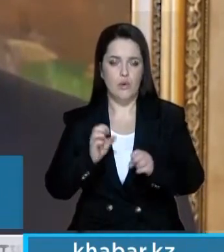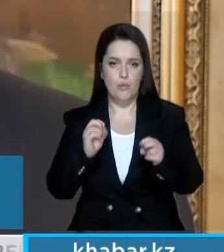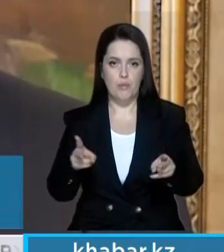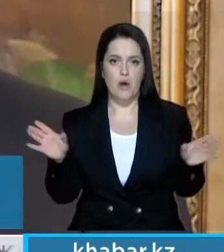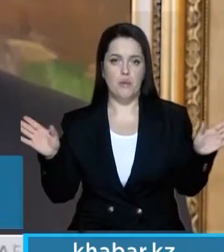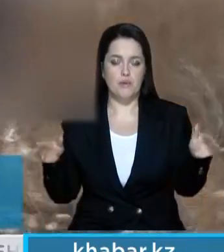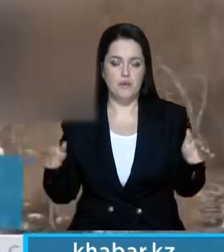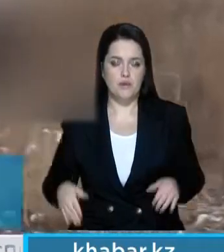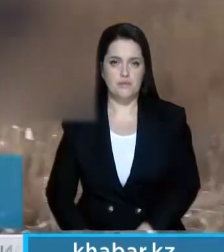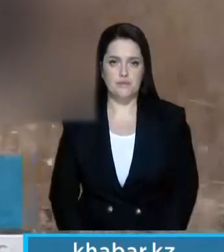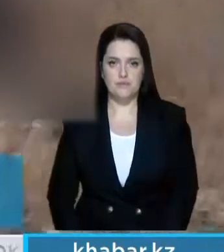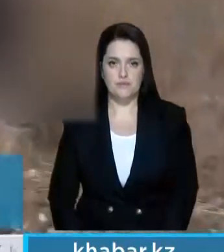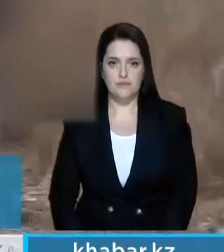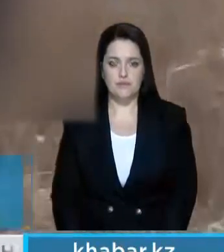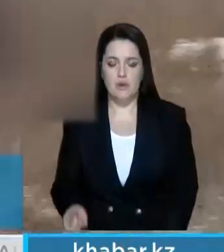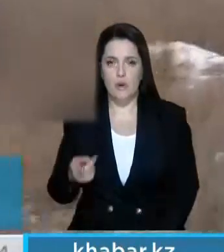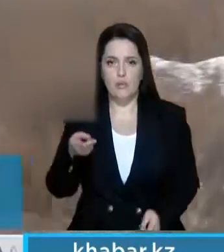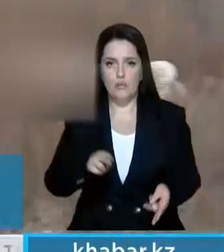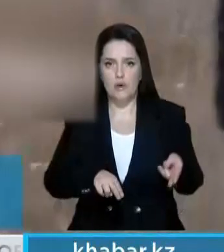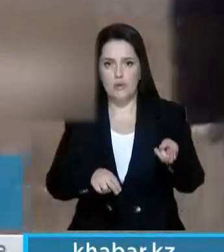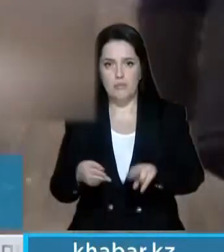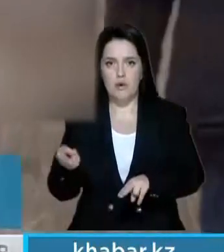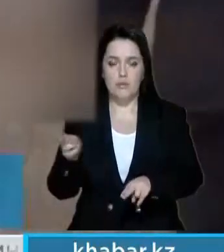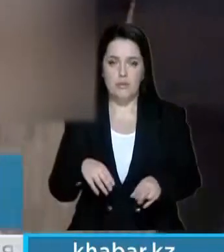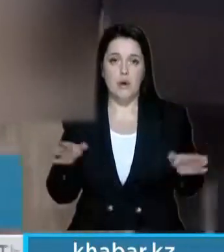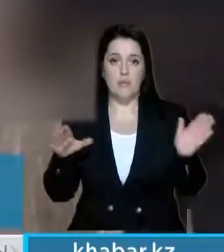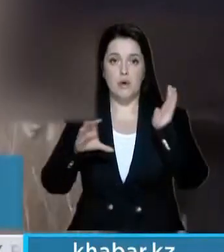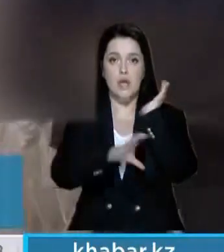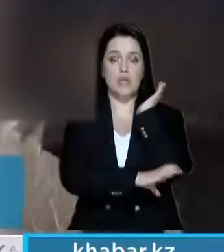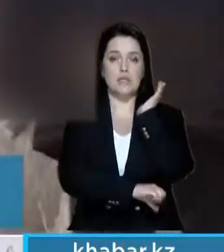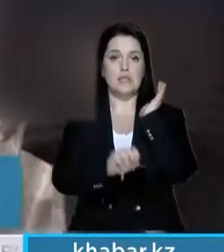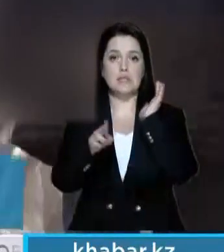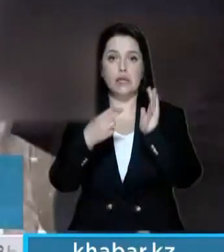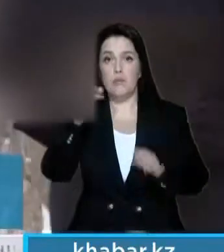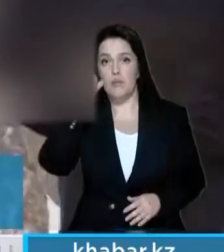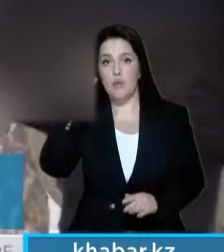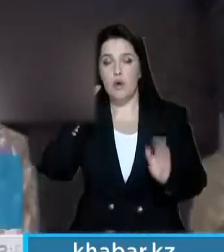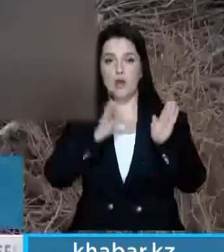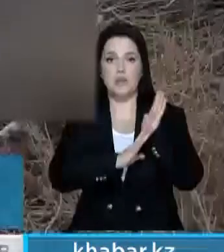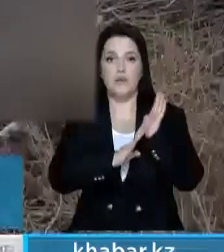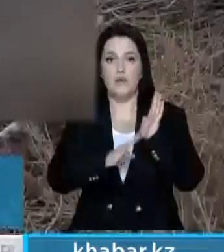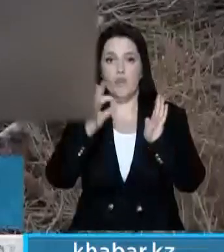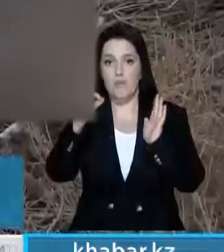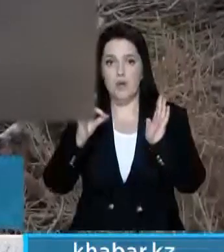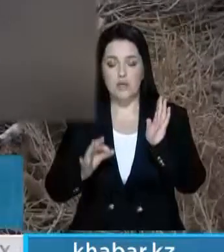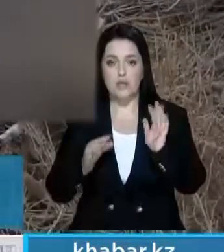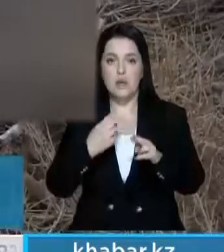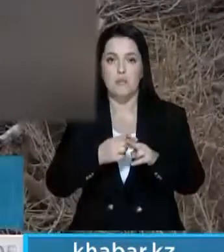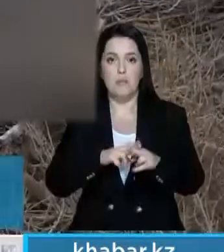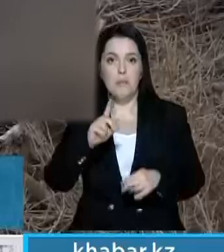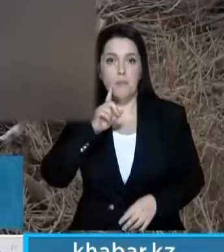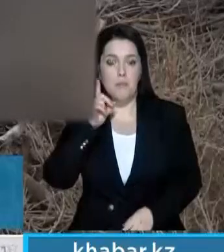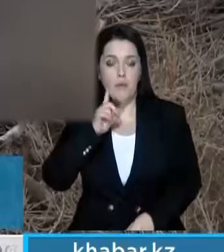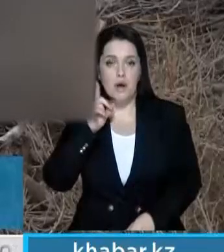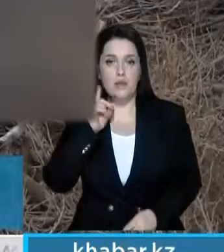его без симптомов массовый мор лебедей начался на озере в конце декабря прошлого года 90% погибших пернатых - это молодые